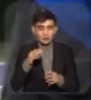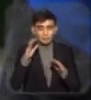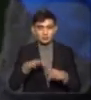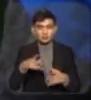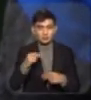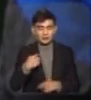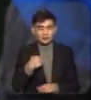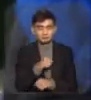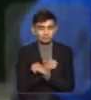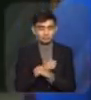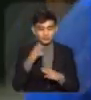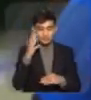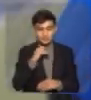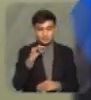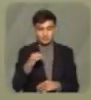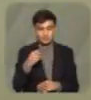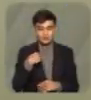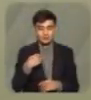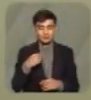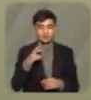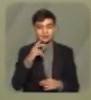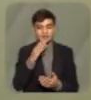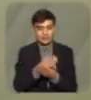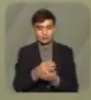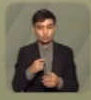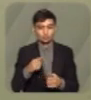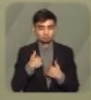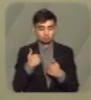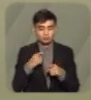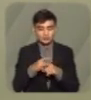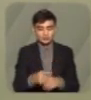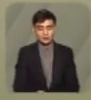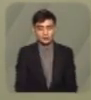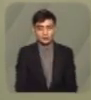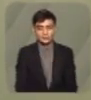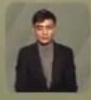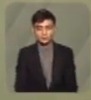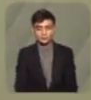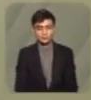могу отдохнуть, хоть и занимаюсь физическим трудом. Да.